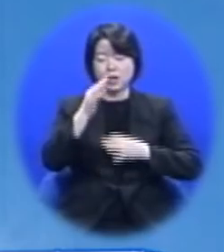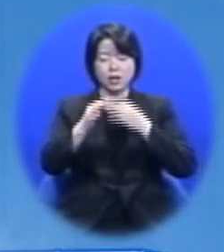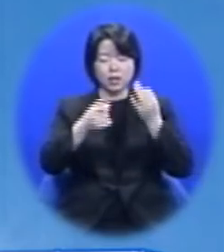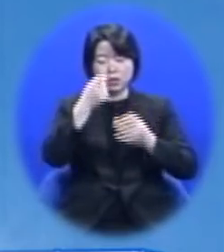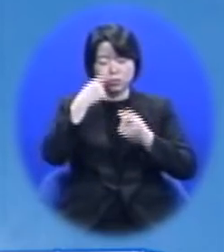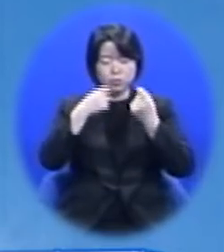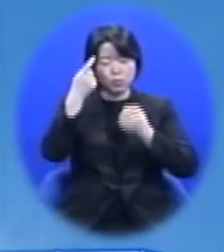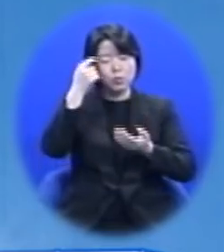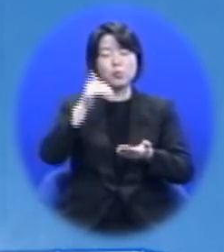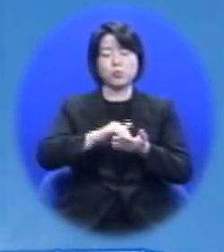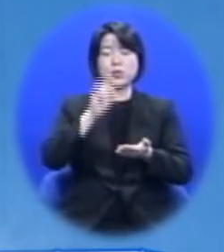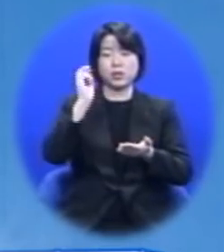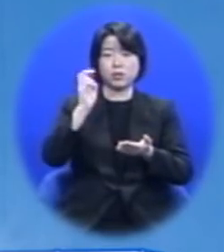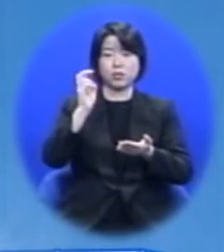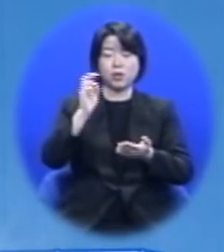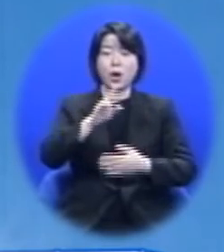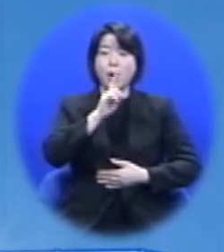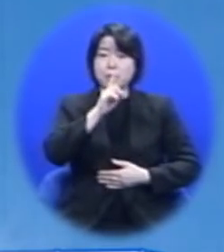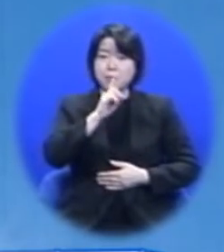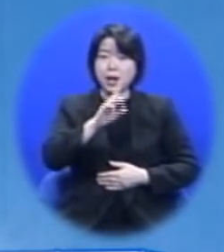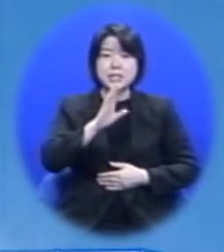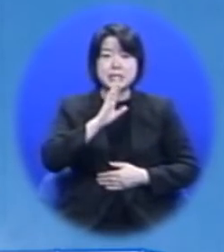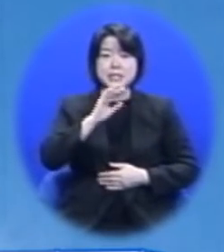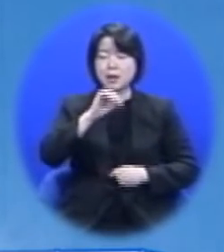말을 진짜 함부로 하면 안 됩니다.